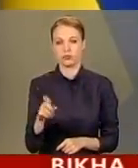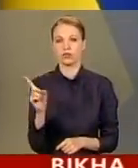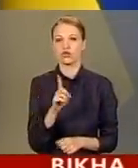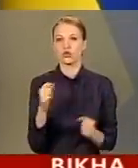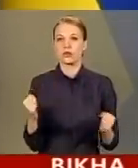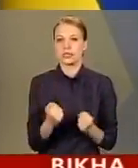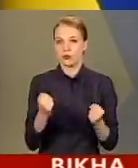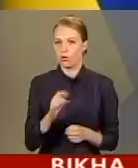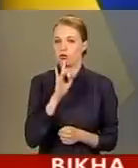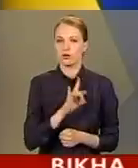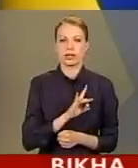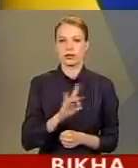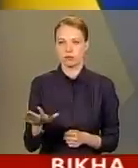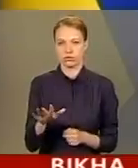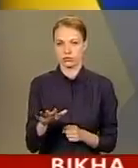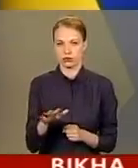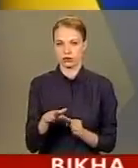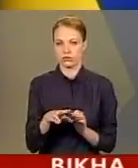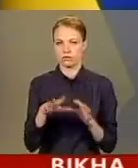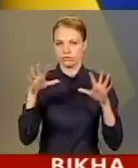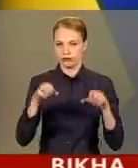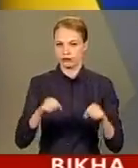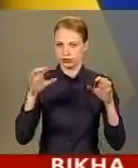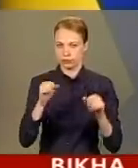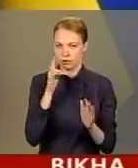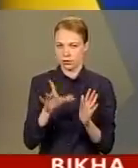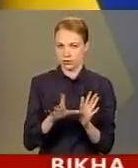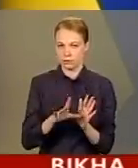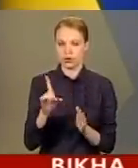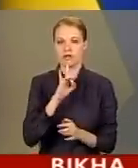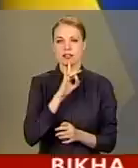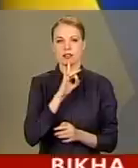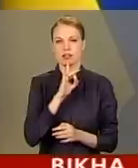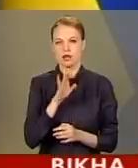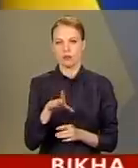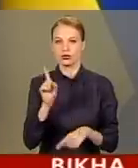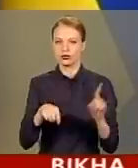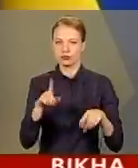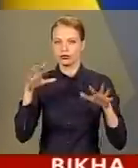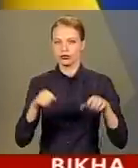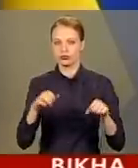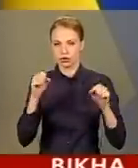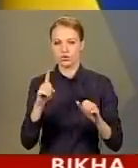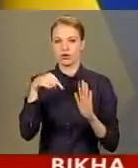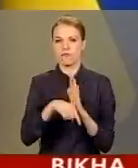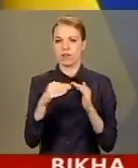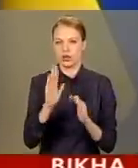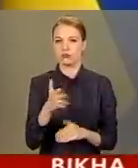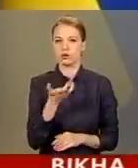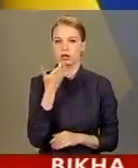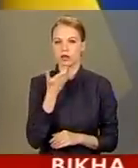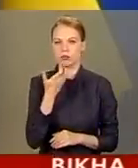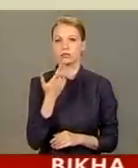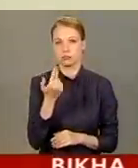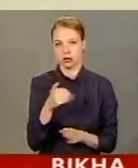що зимою не будуть відключати електричну енергію, що не буде віялих відключень і що в хатах буде тепло? Так,